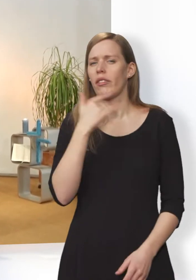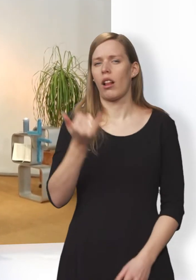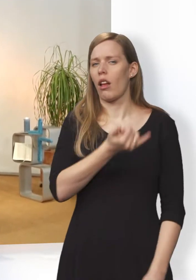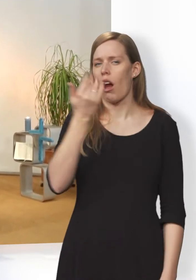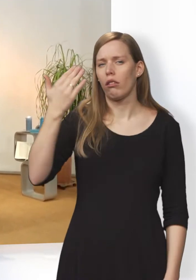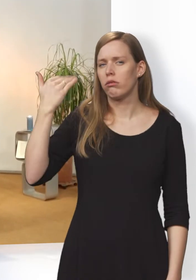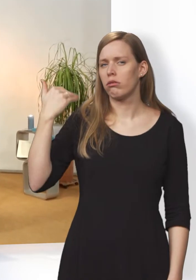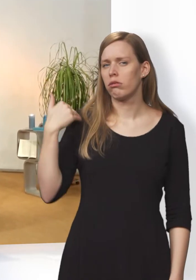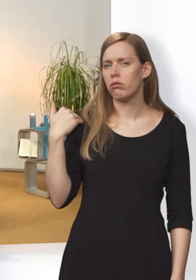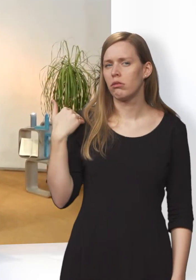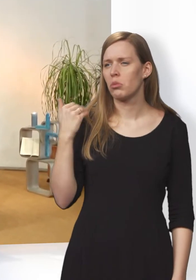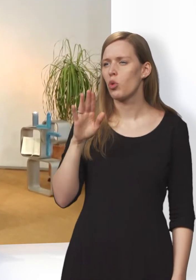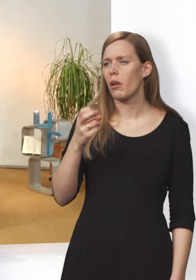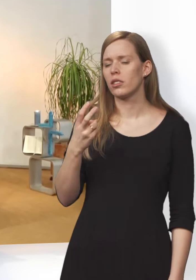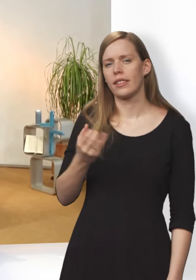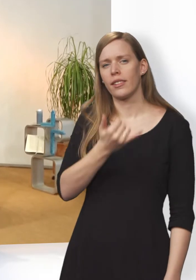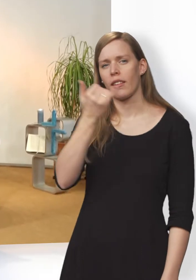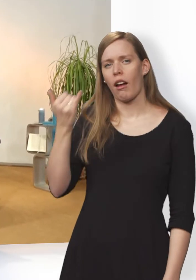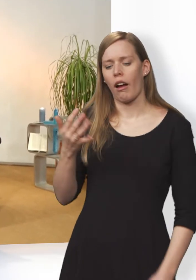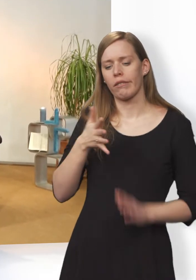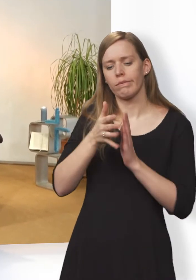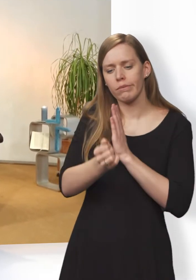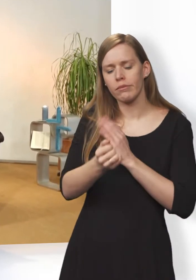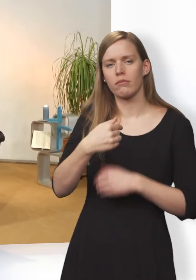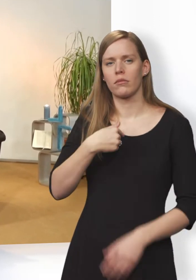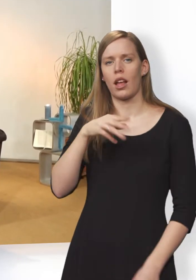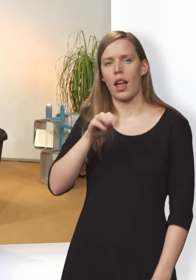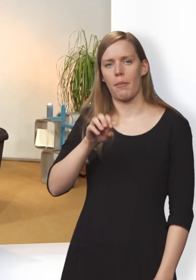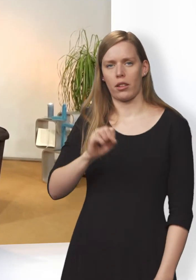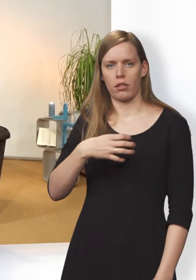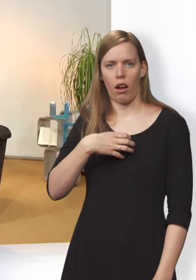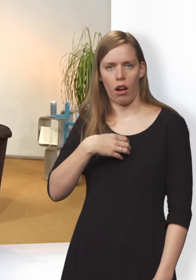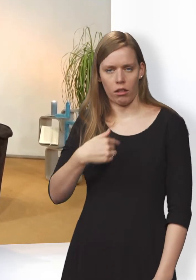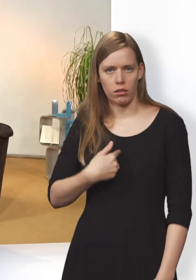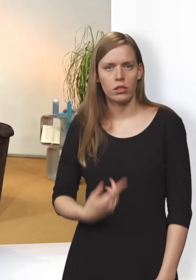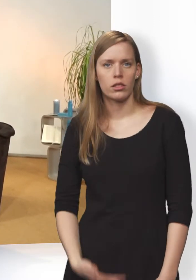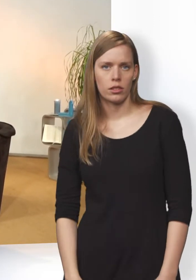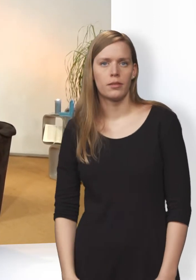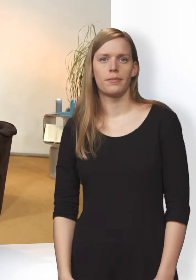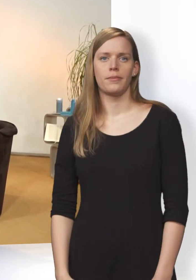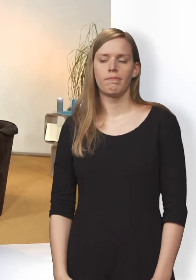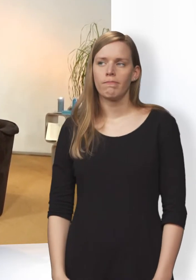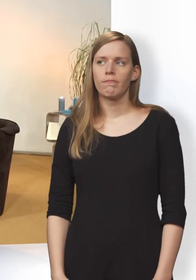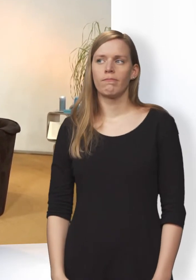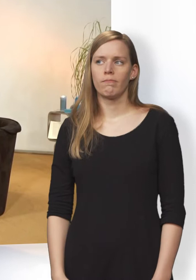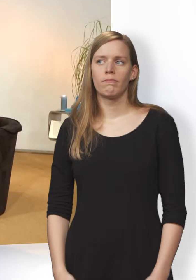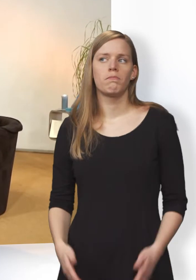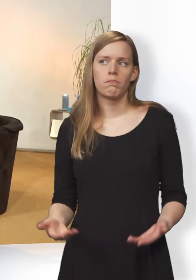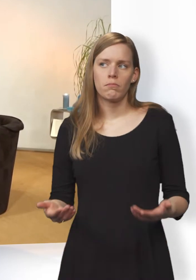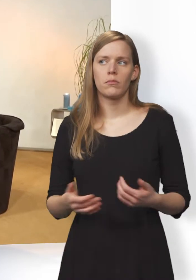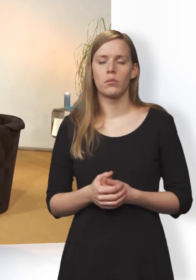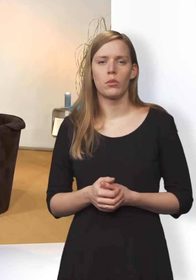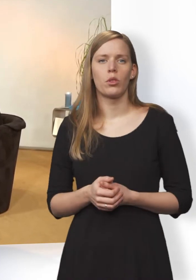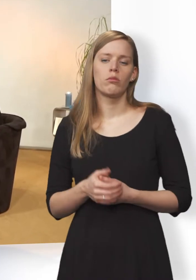viele jahre her über 20 jahre festgestellt dass ich eine erkrankung habe und das ist sehr